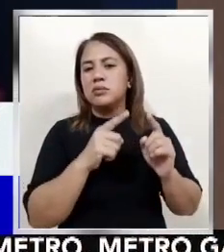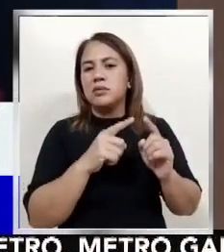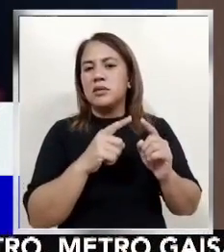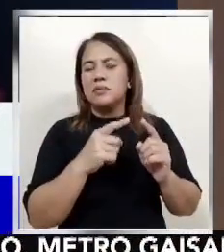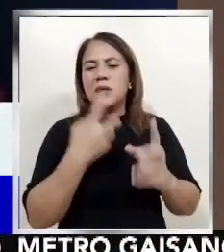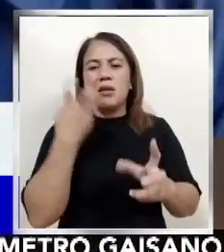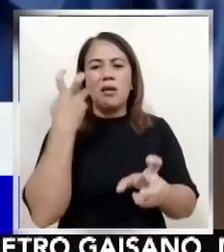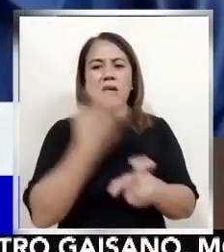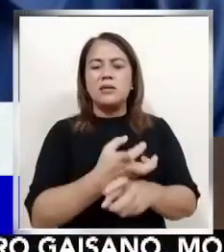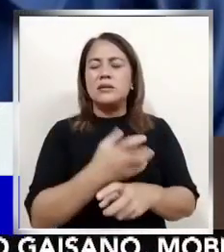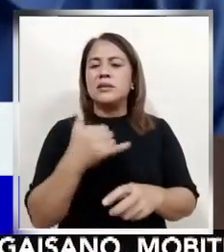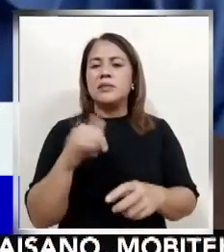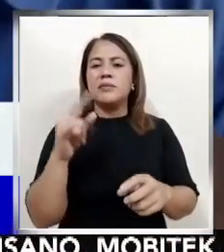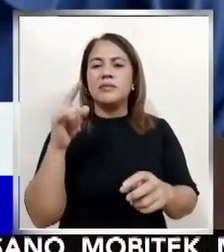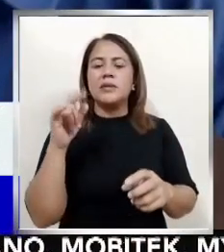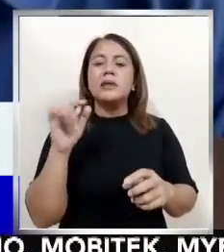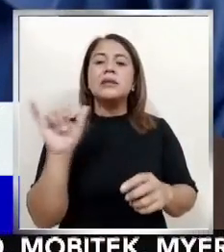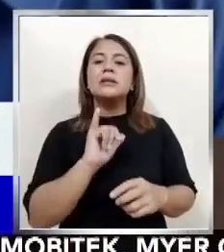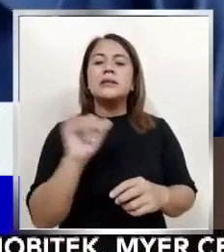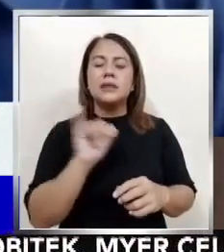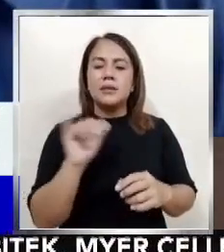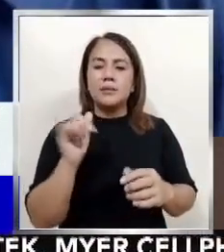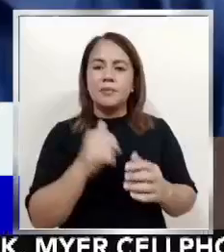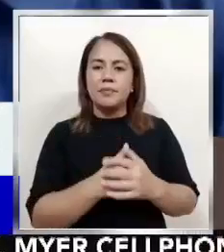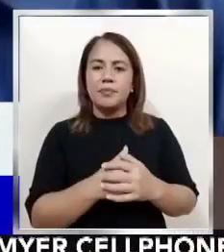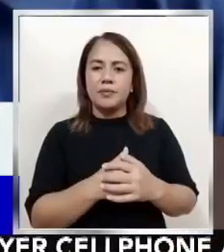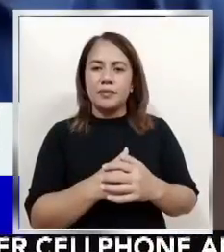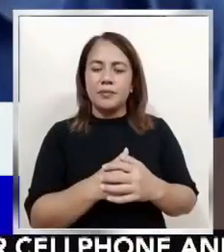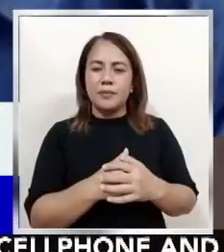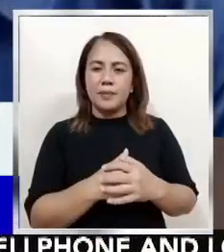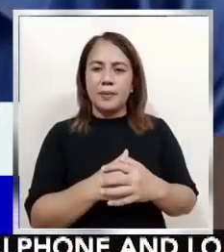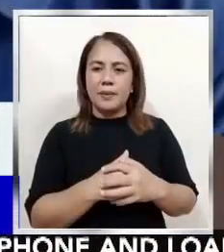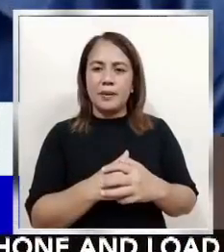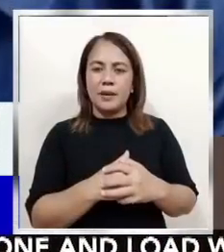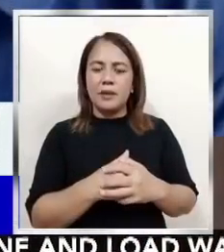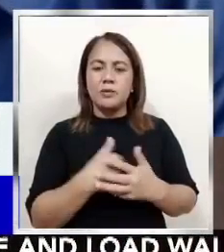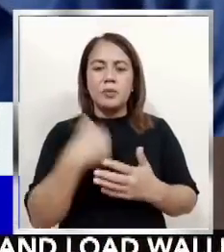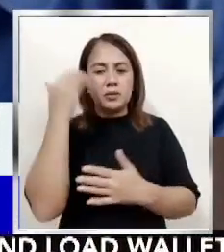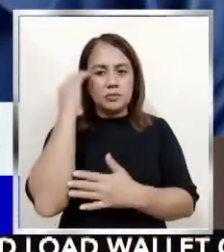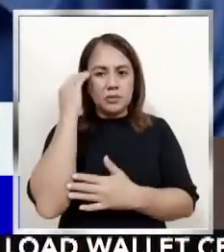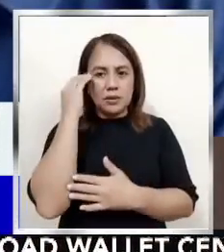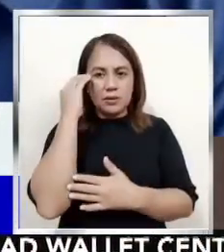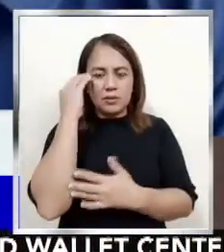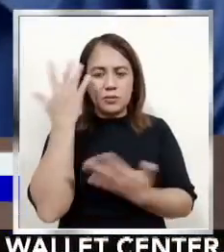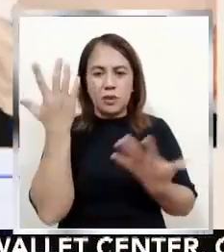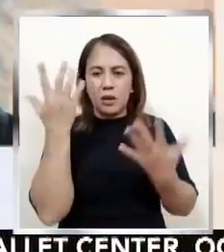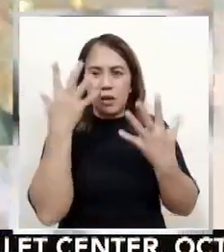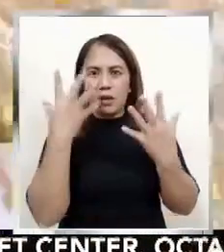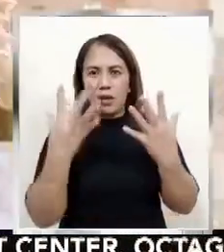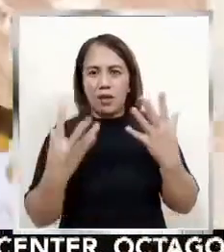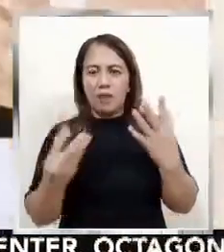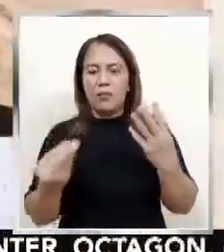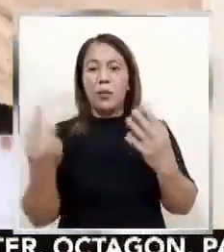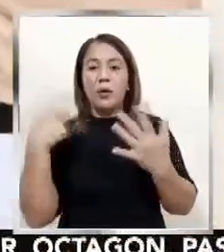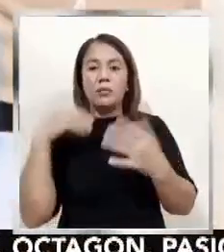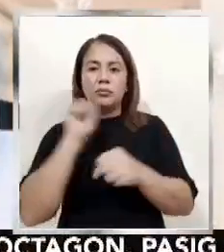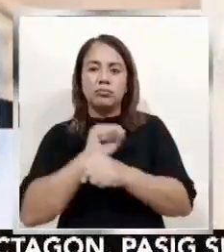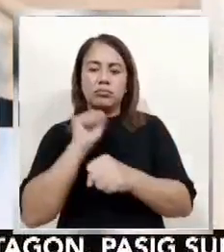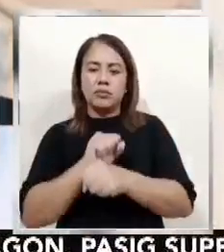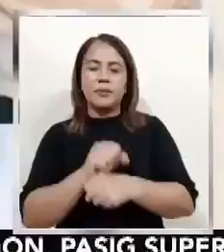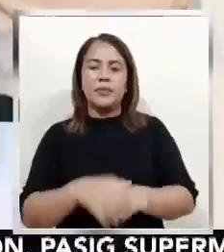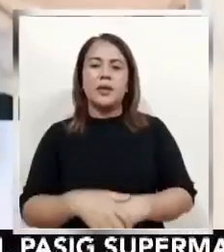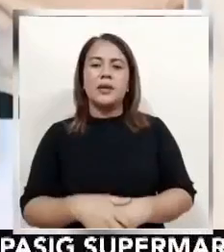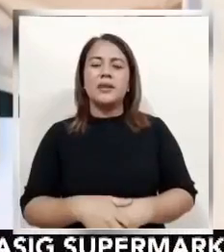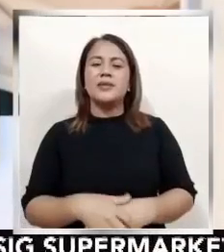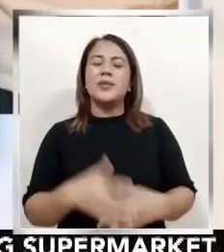ako. Parang yung momentum nung college days mo, wala na nung nagtatrabaho ka. Isang matamis na